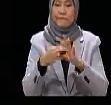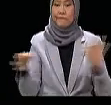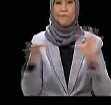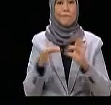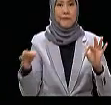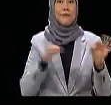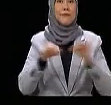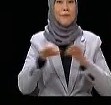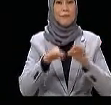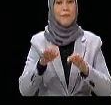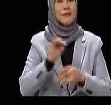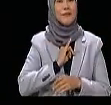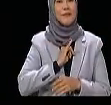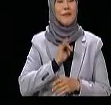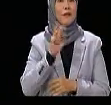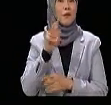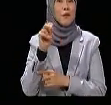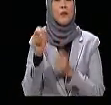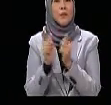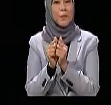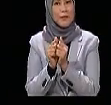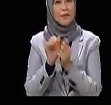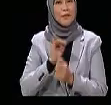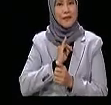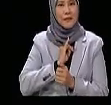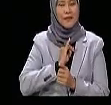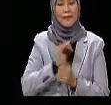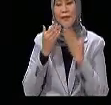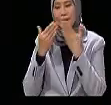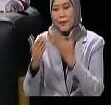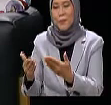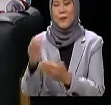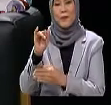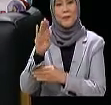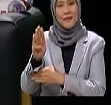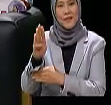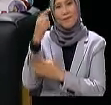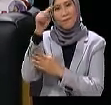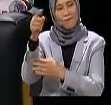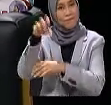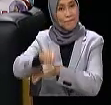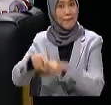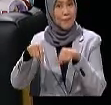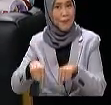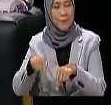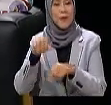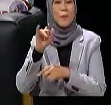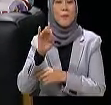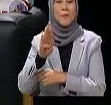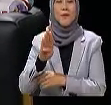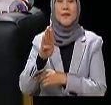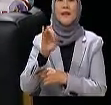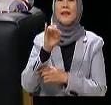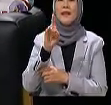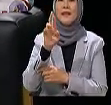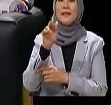Taiwan Syahrina Wan Abdurahman dan bersama-sama saya betah hati cuma kasih WiFi karena hadir malam ini Wibisono turcon Haji